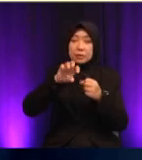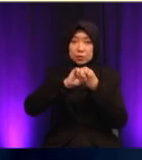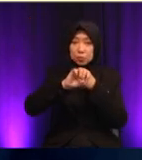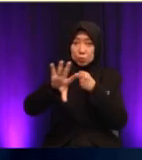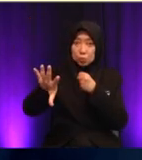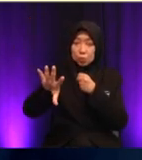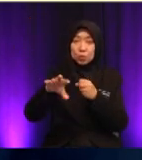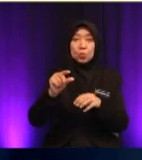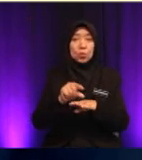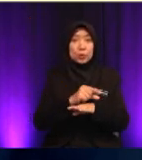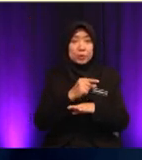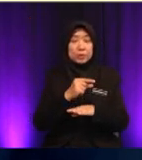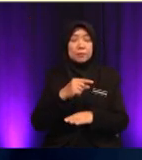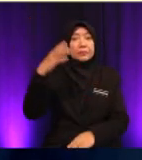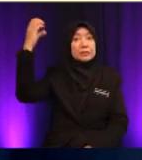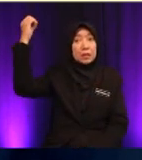cahaya biasa